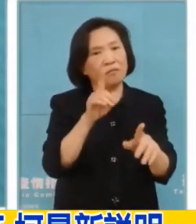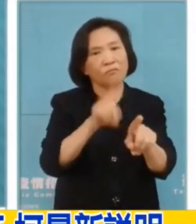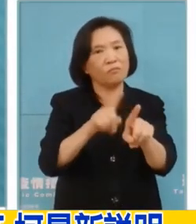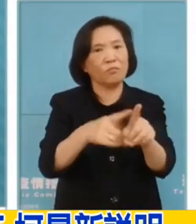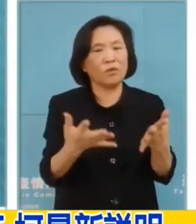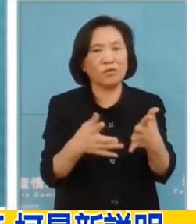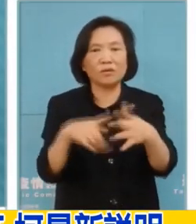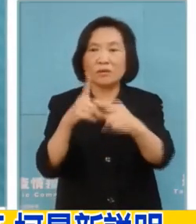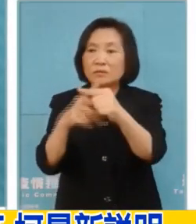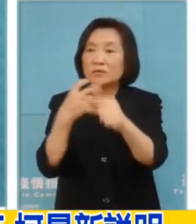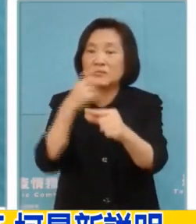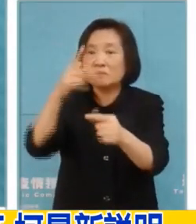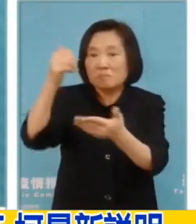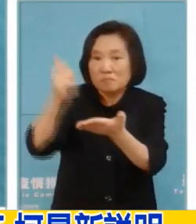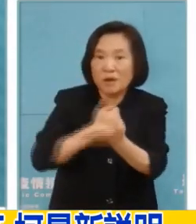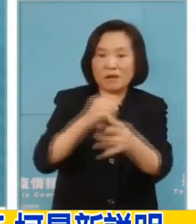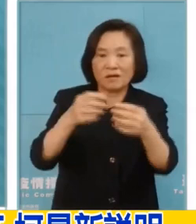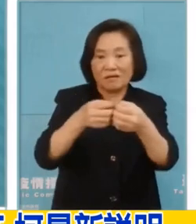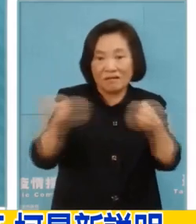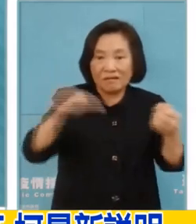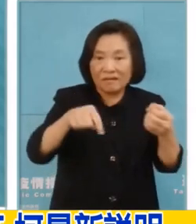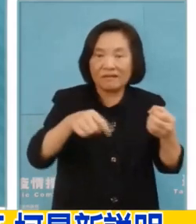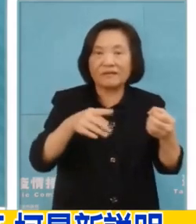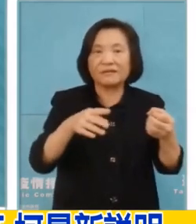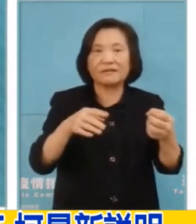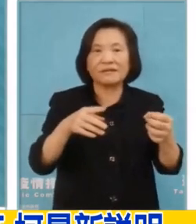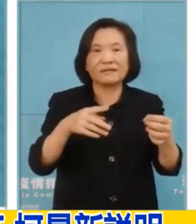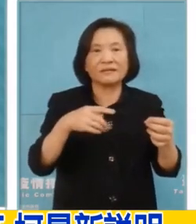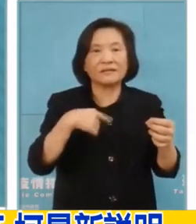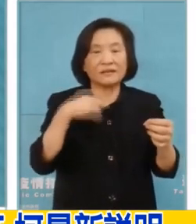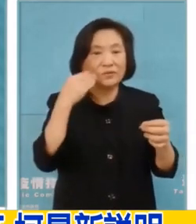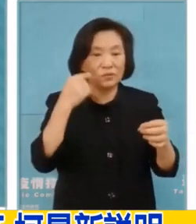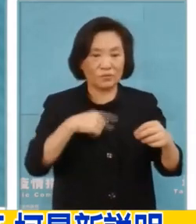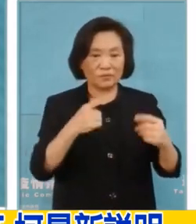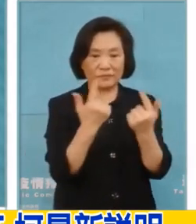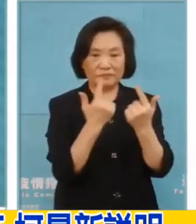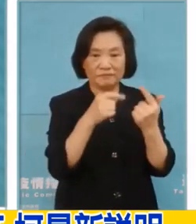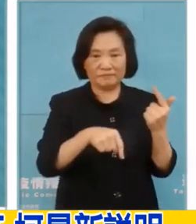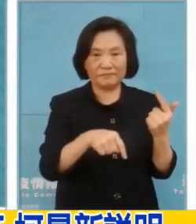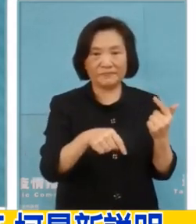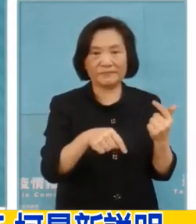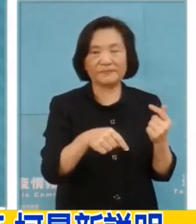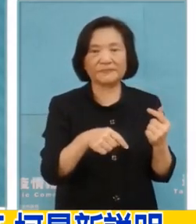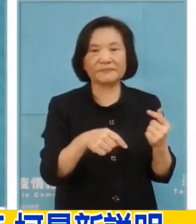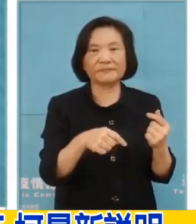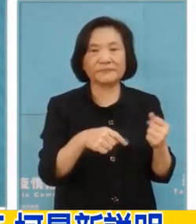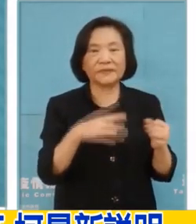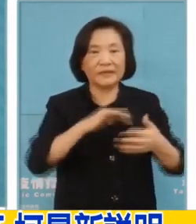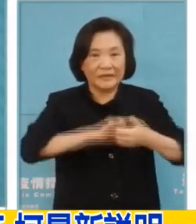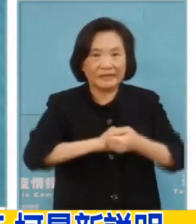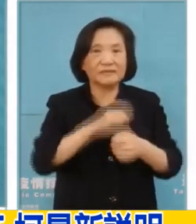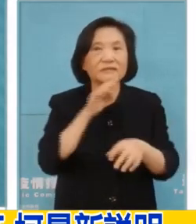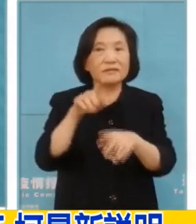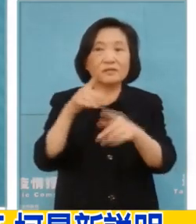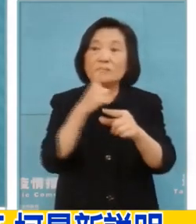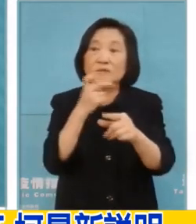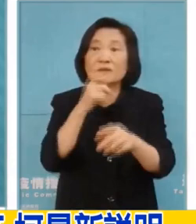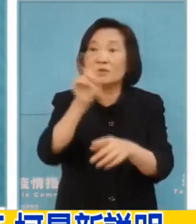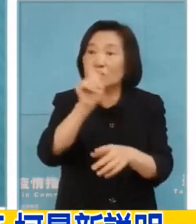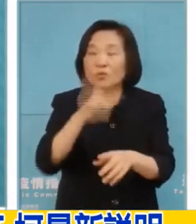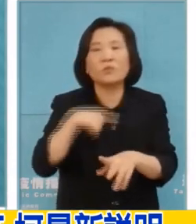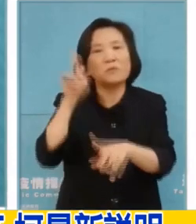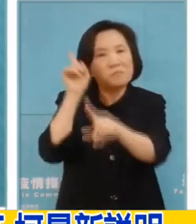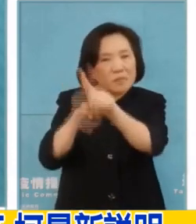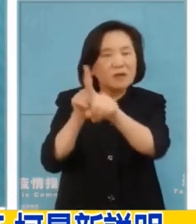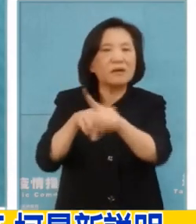中央所配发给我们的疫苗，我们在地方的接种上面一定是按照中央的指引，